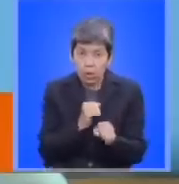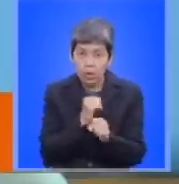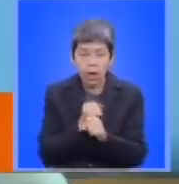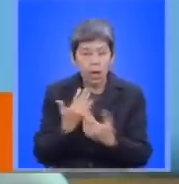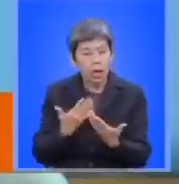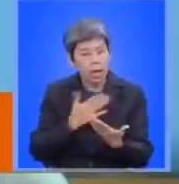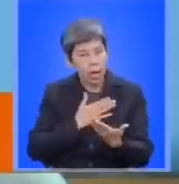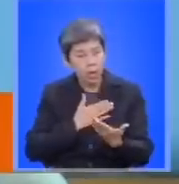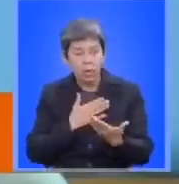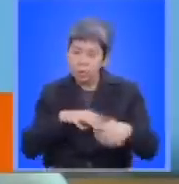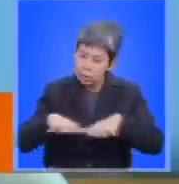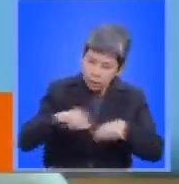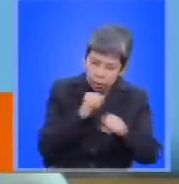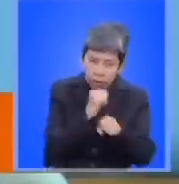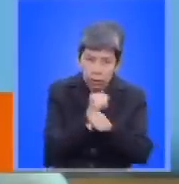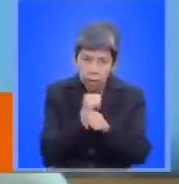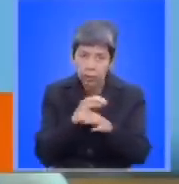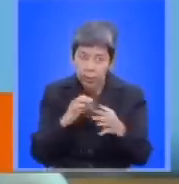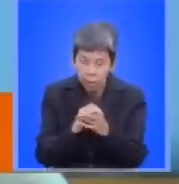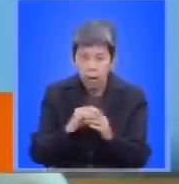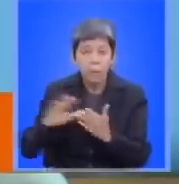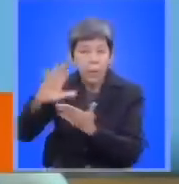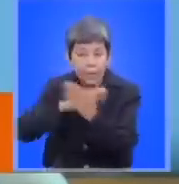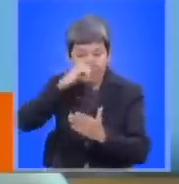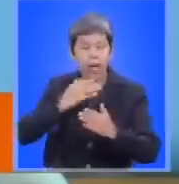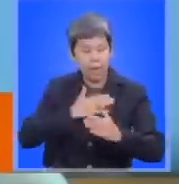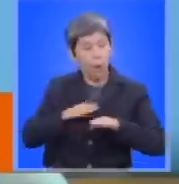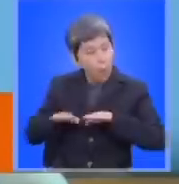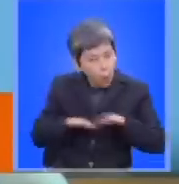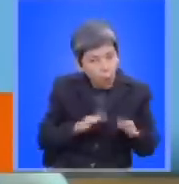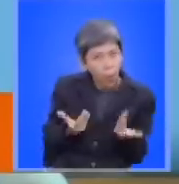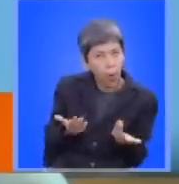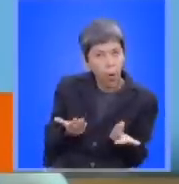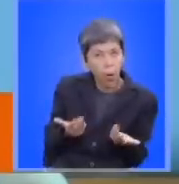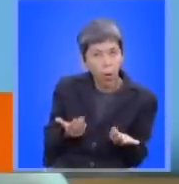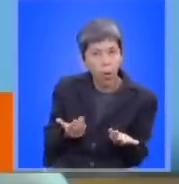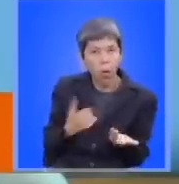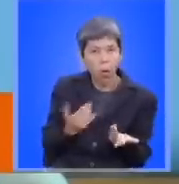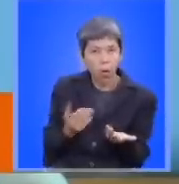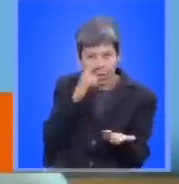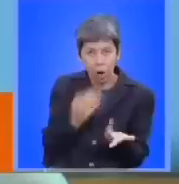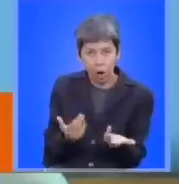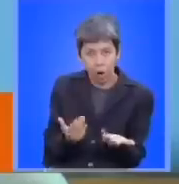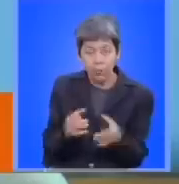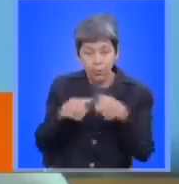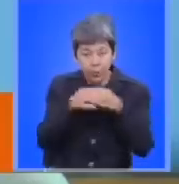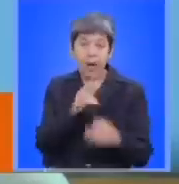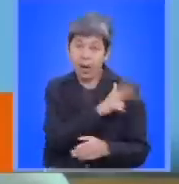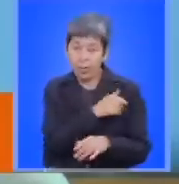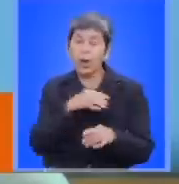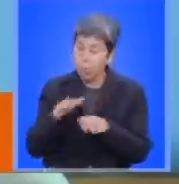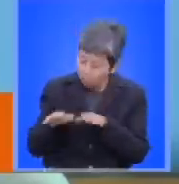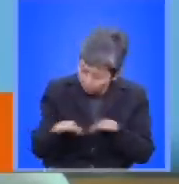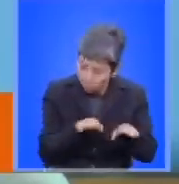พร้อมทางฝั่งประเทศไทยนี่พร้อมทุกอย่างแล้วนะครับทีมแพทย์พร้อม